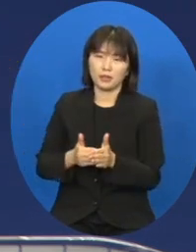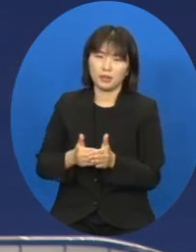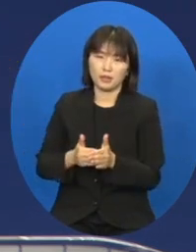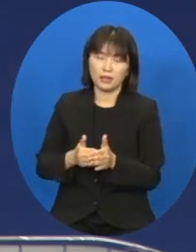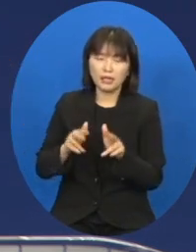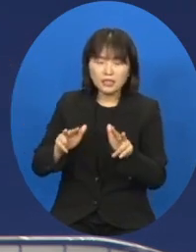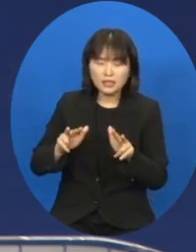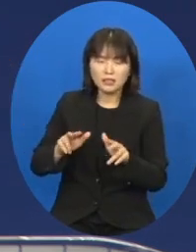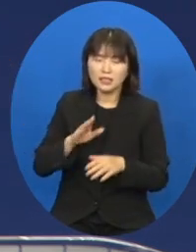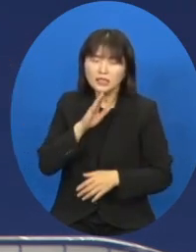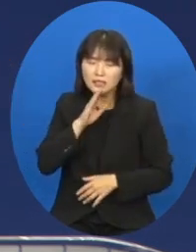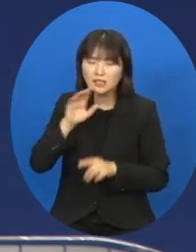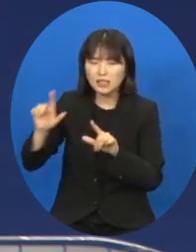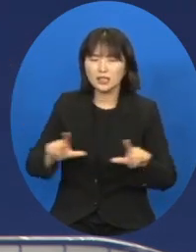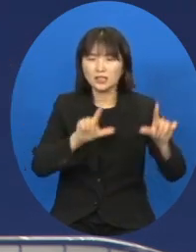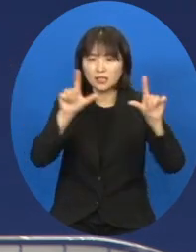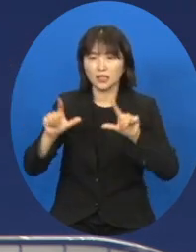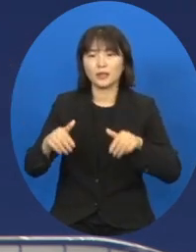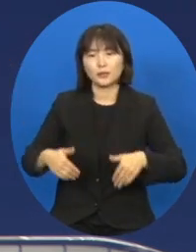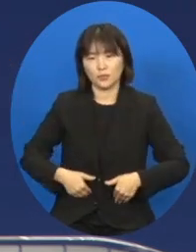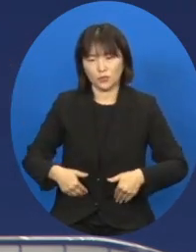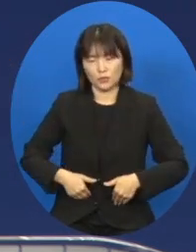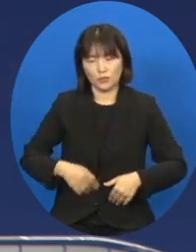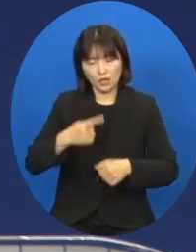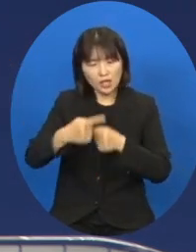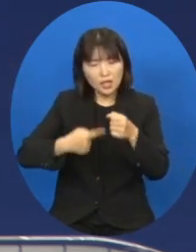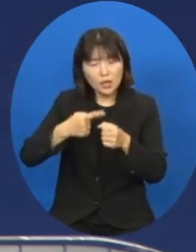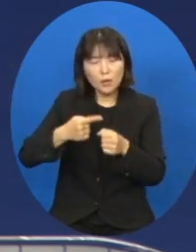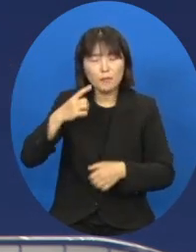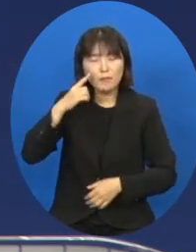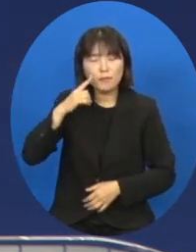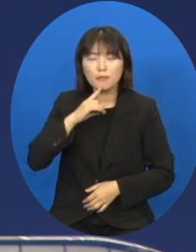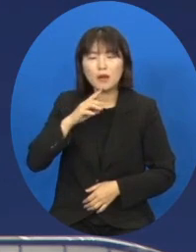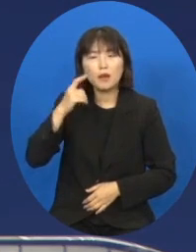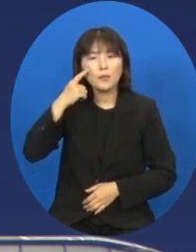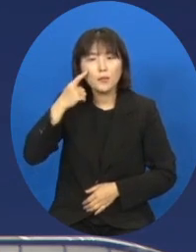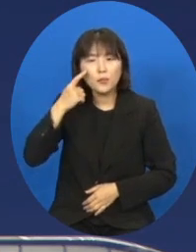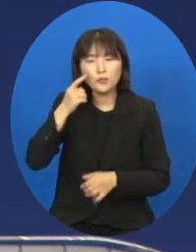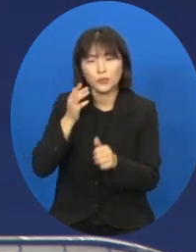진짜 그렇게 살아봐야 돼요. 1년만 해보시라니까요.